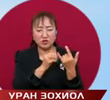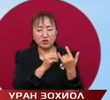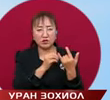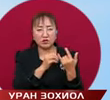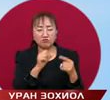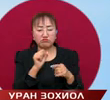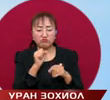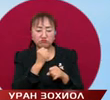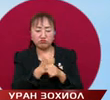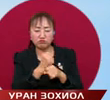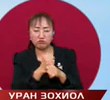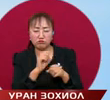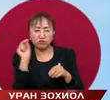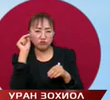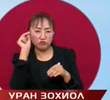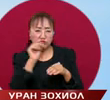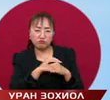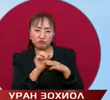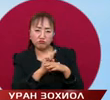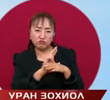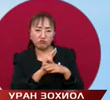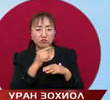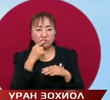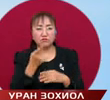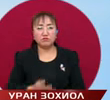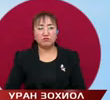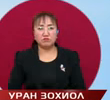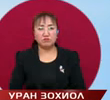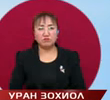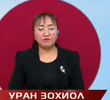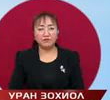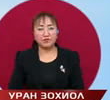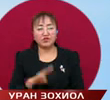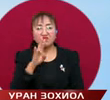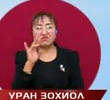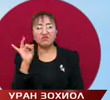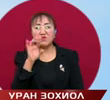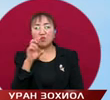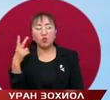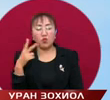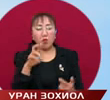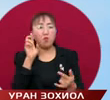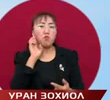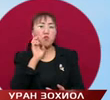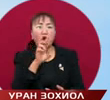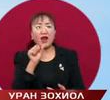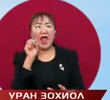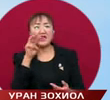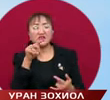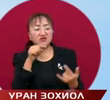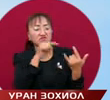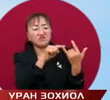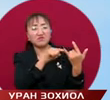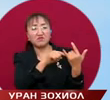дурдаад, хэдэн суваа тэмээгээ ялгаж билээ. Гэтэл нэгдлийн нийбүү бор атыг зааж, шин дутам